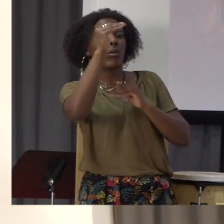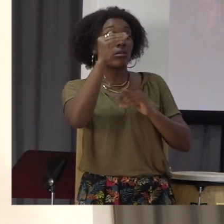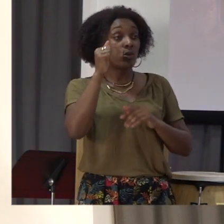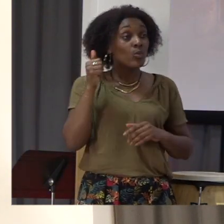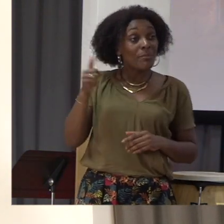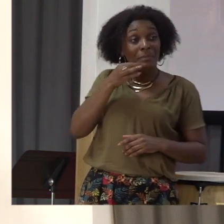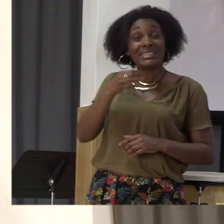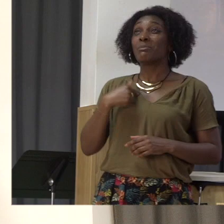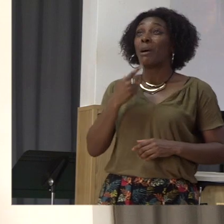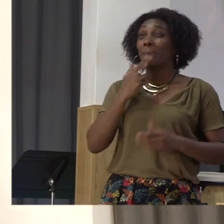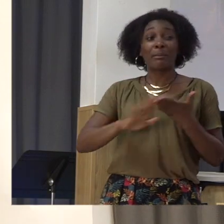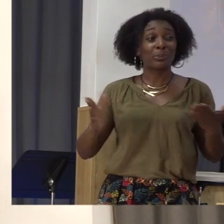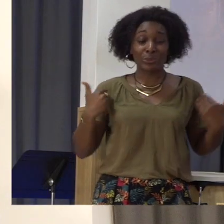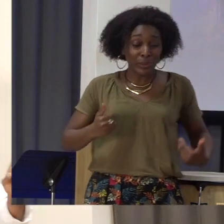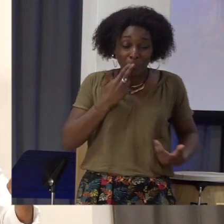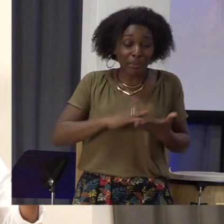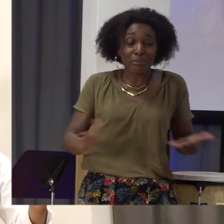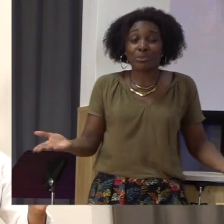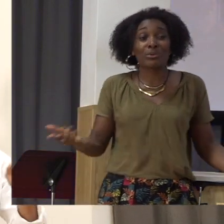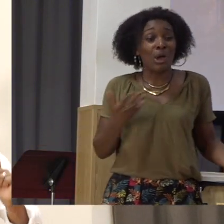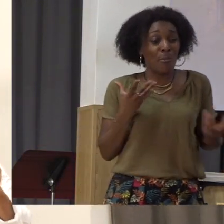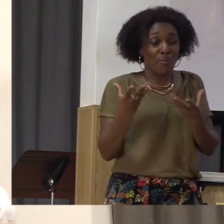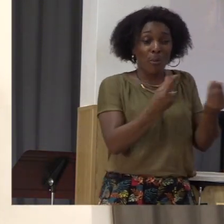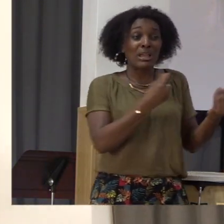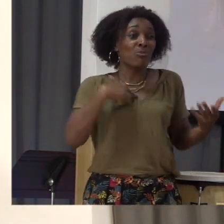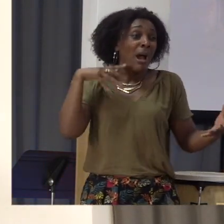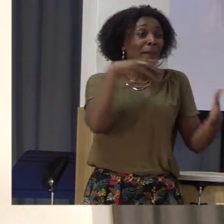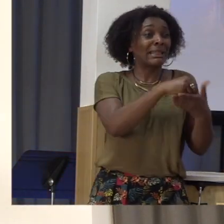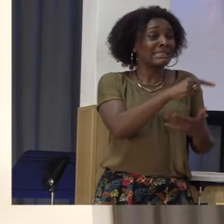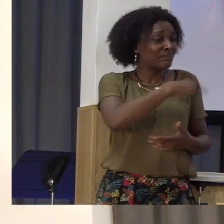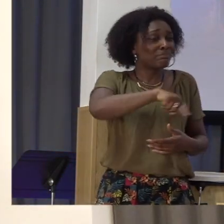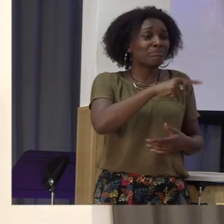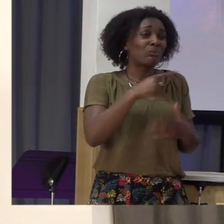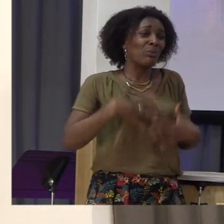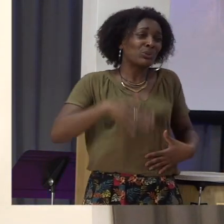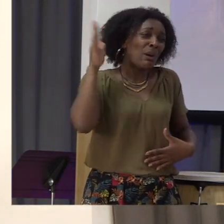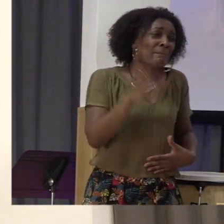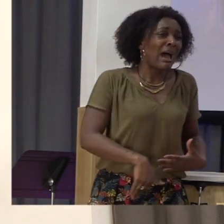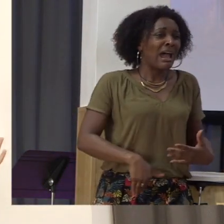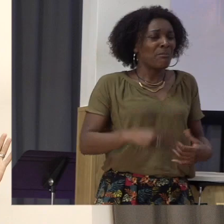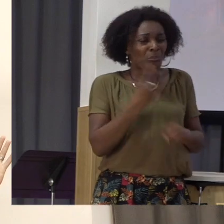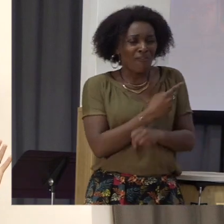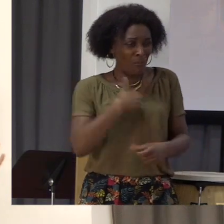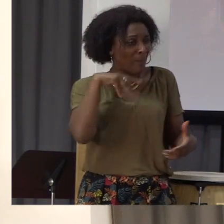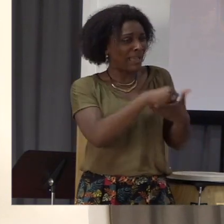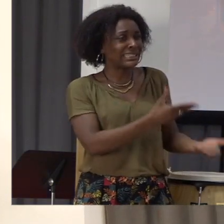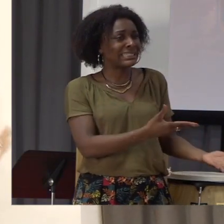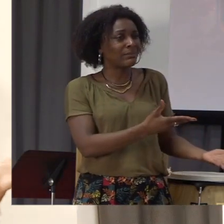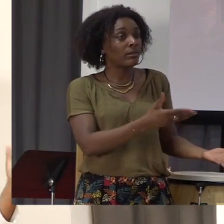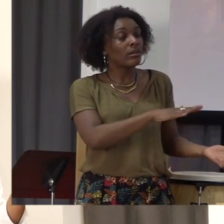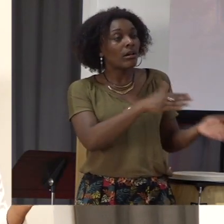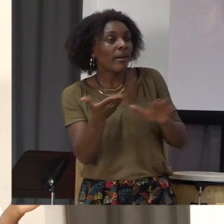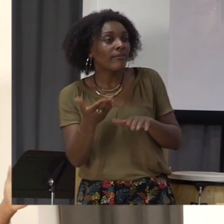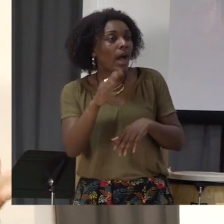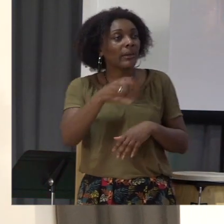impures. J'habite au milieu d'un peuple dont les lèvres sont impures. Je suis en train simplement de m'adresser à